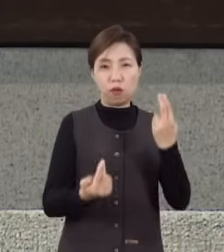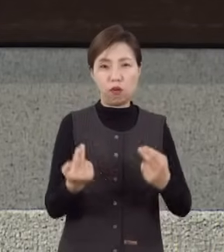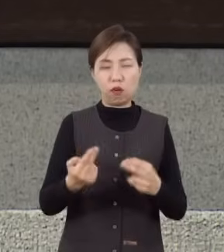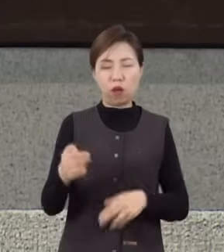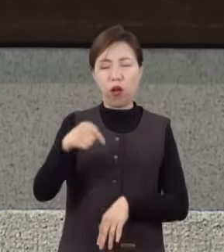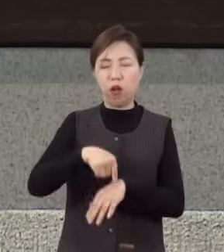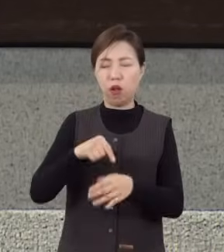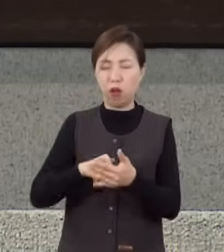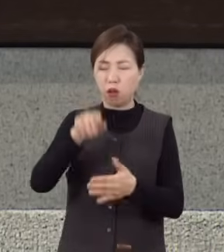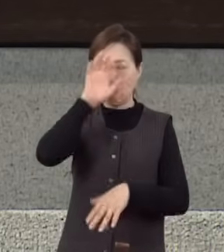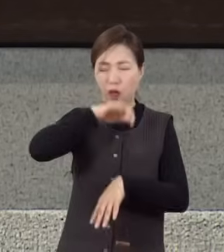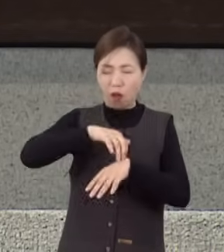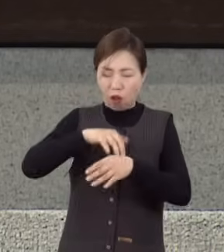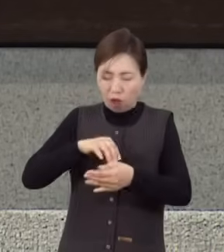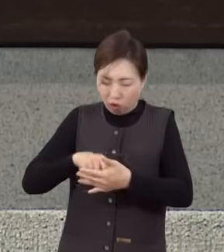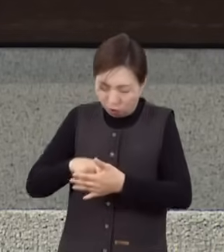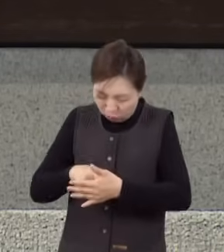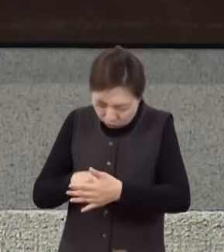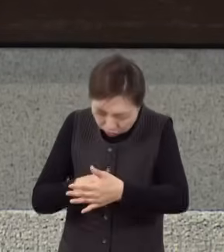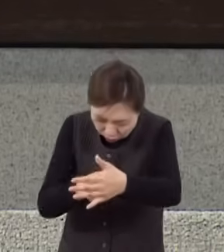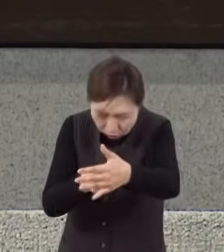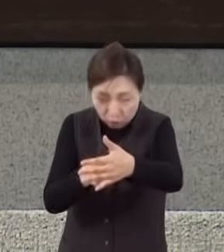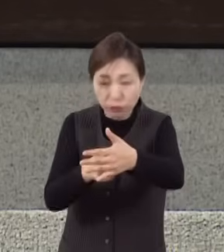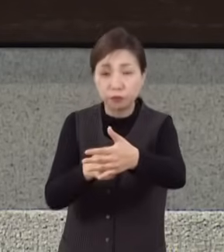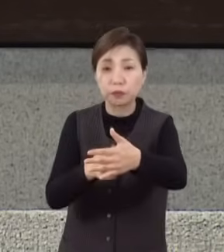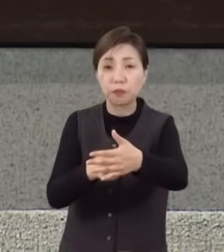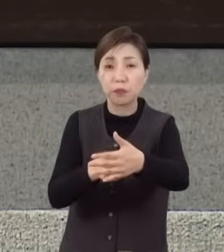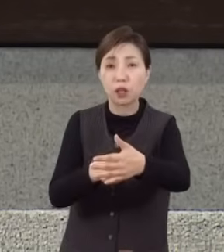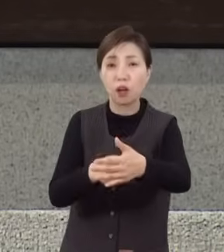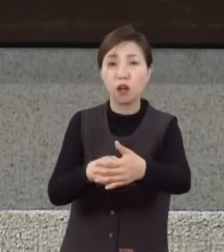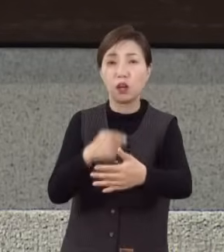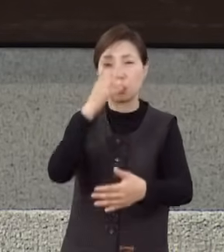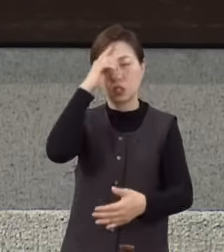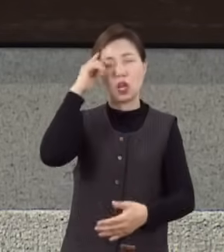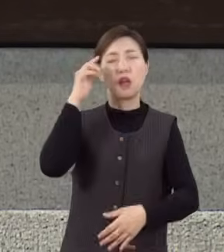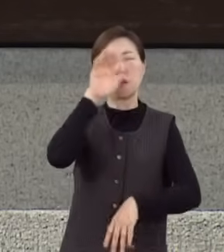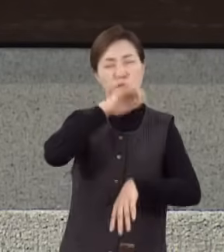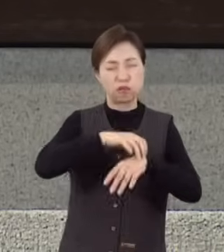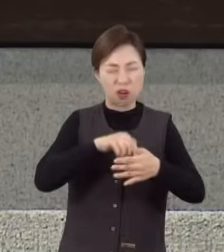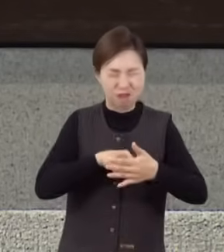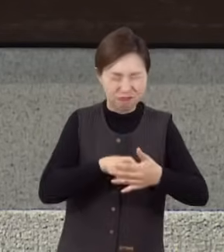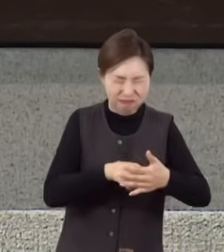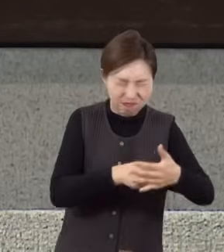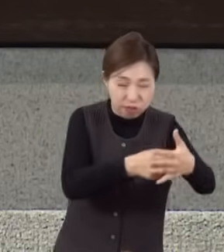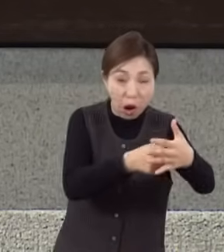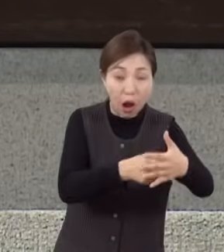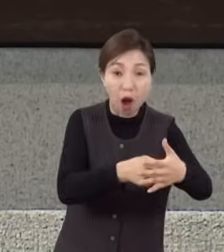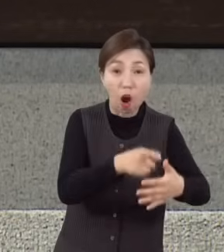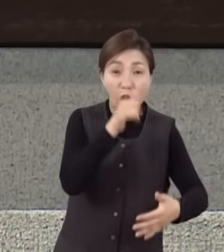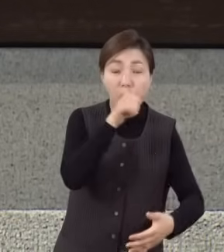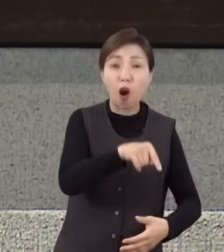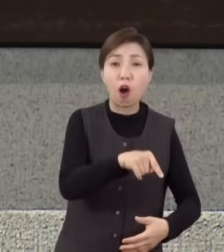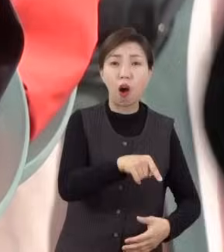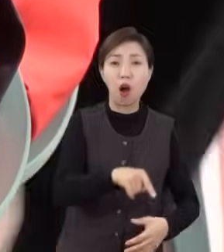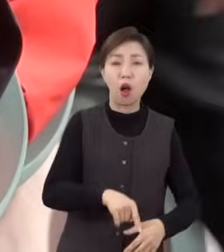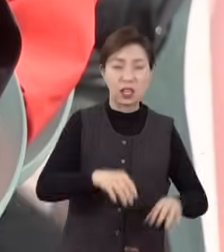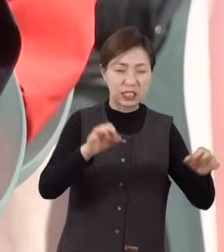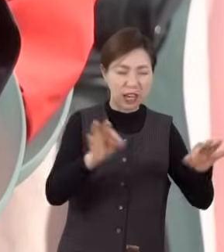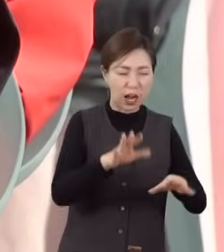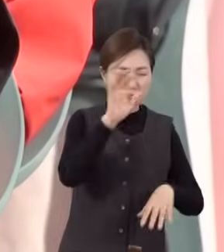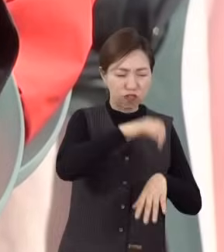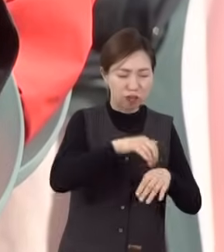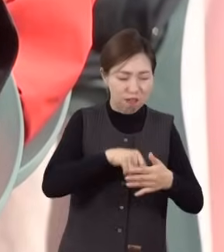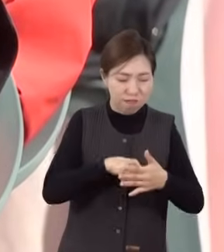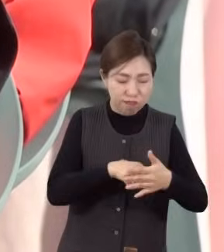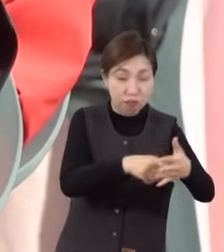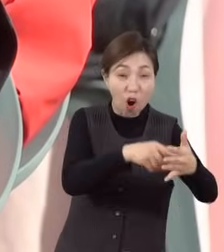전 세상에 있는 사람에게 공양을 올린 것보다도 훨씬 더 큰 공덕을 얻게 된다.